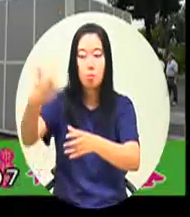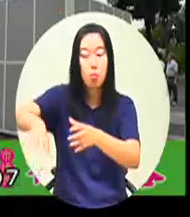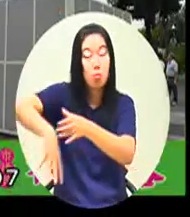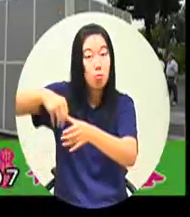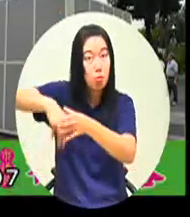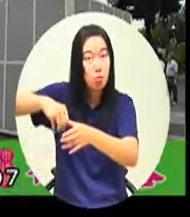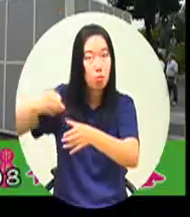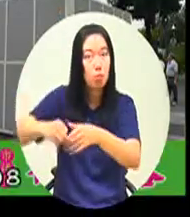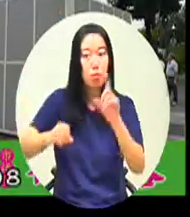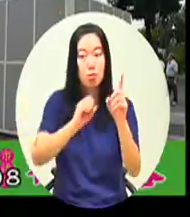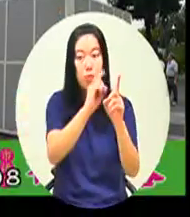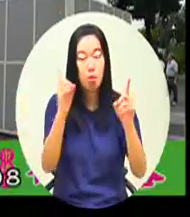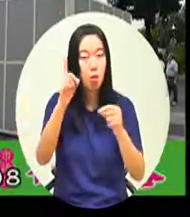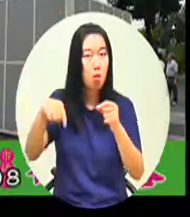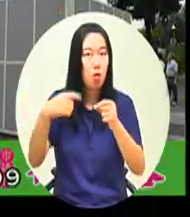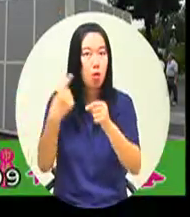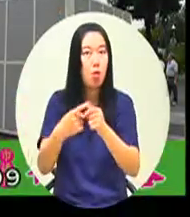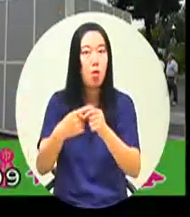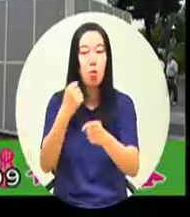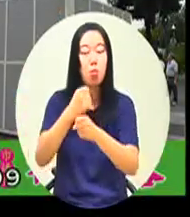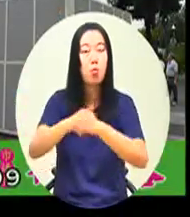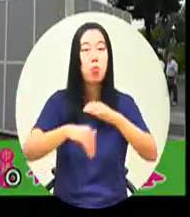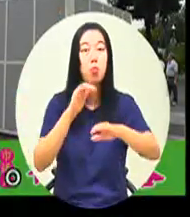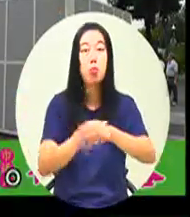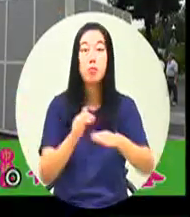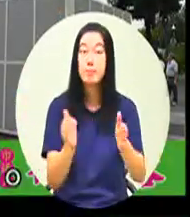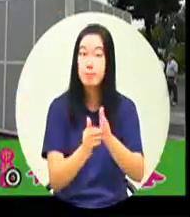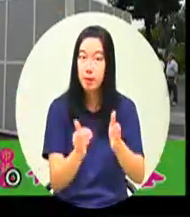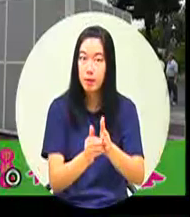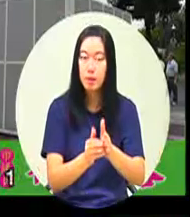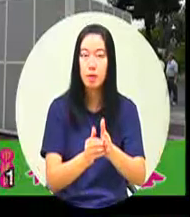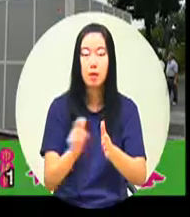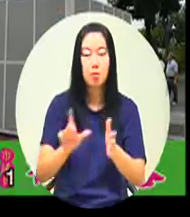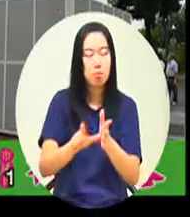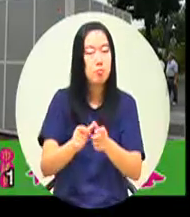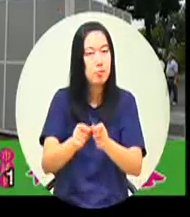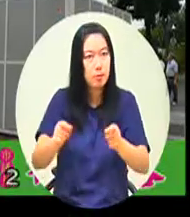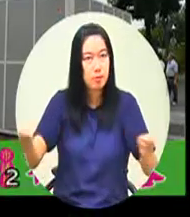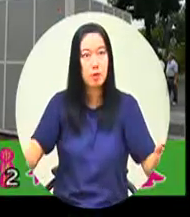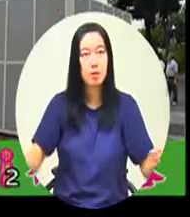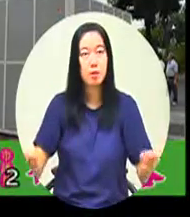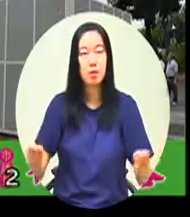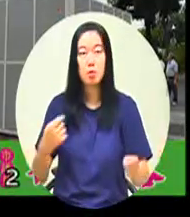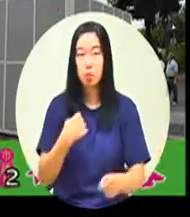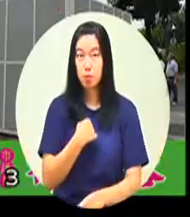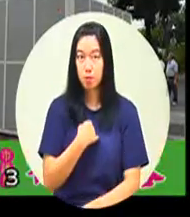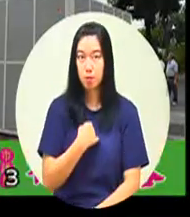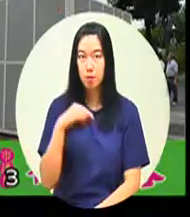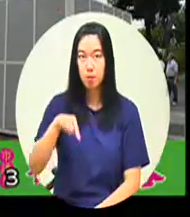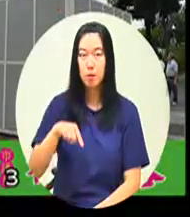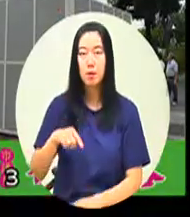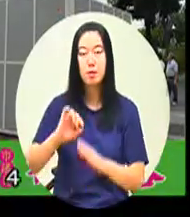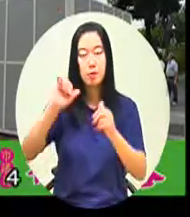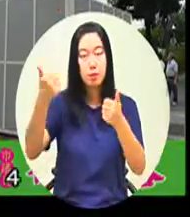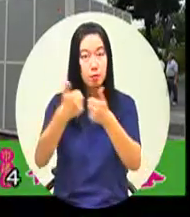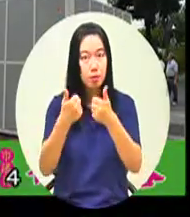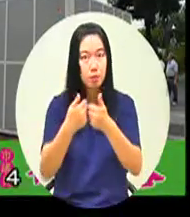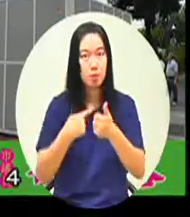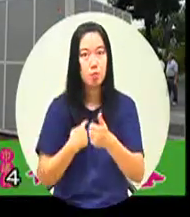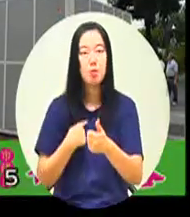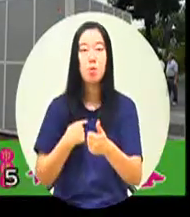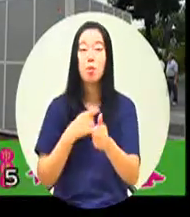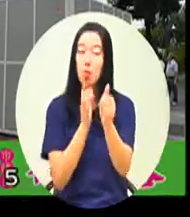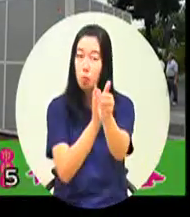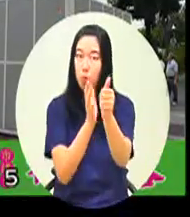在101年也完工了。就是长期婉容在议会不断的质